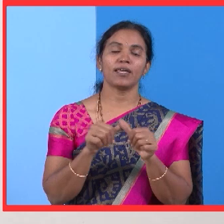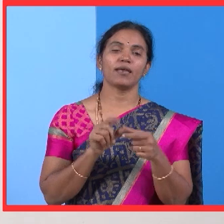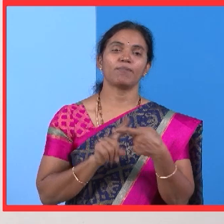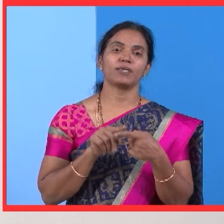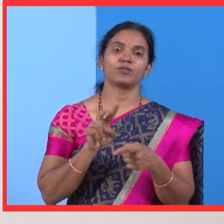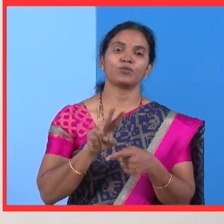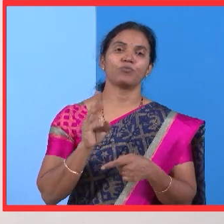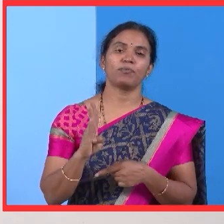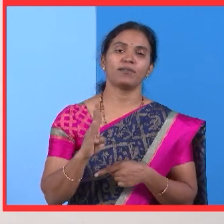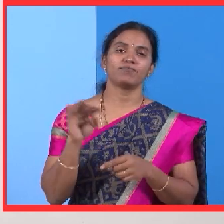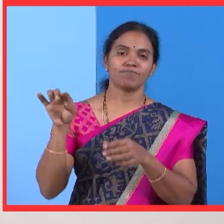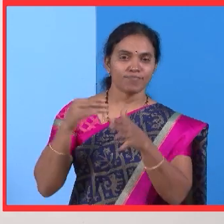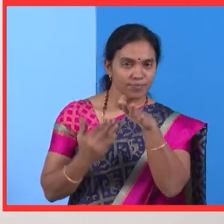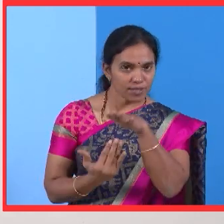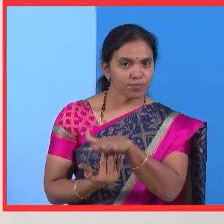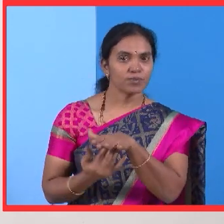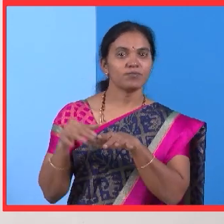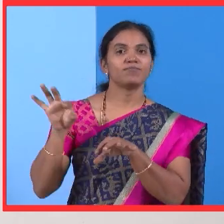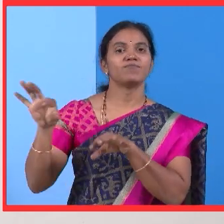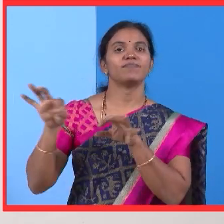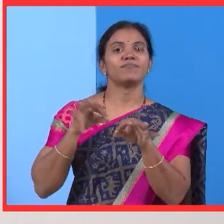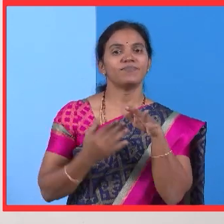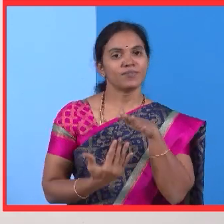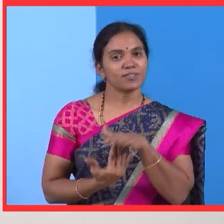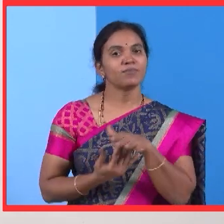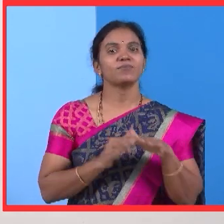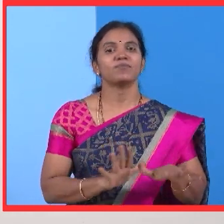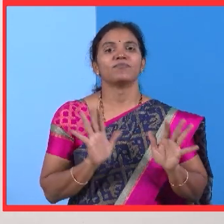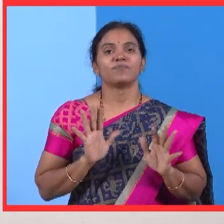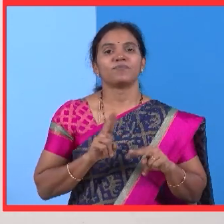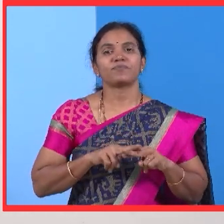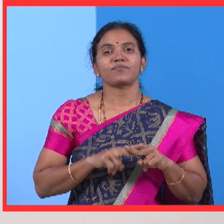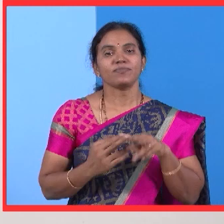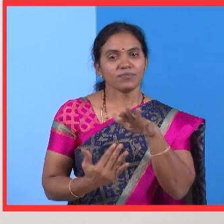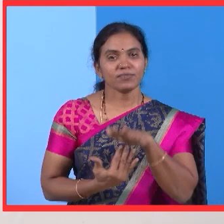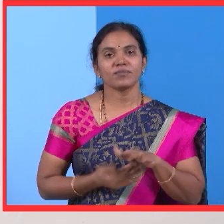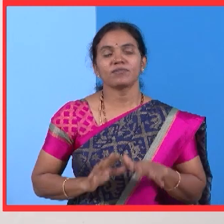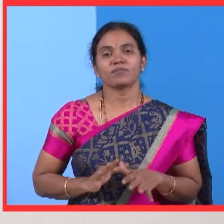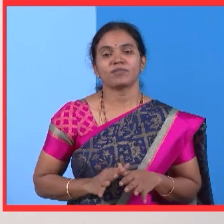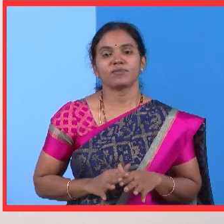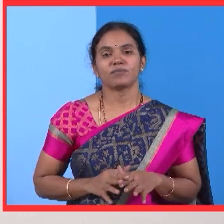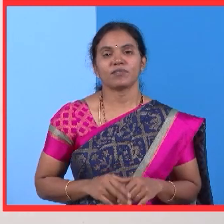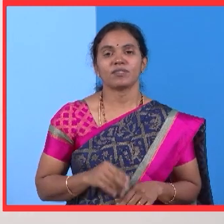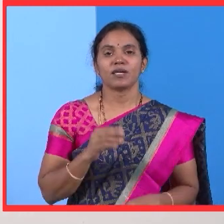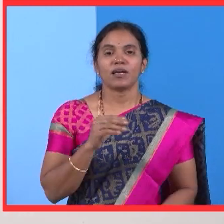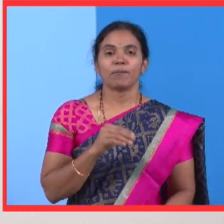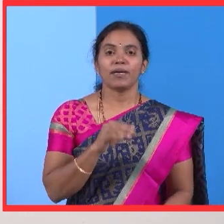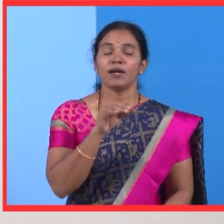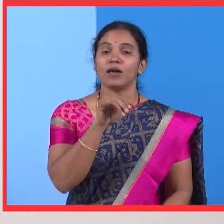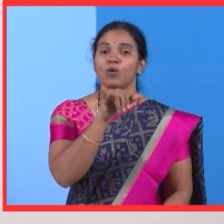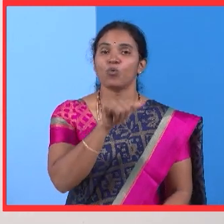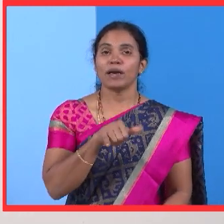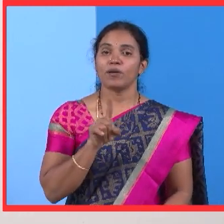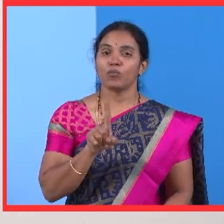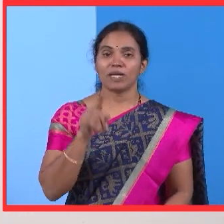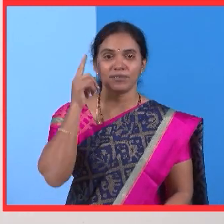பை டூ கமா ஒய் ஒன்னு பி ஒய் டூ ப்ளஸ் டூ